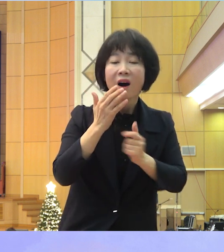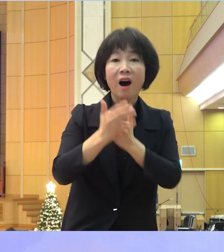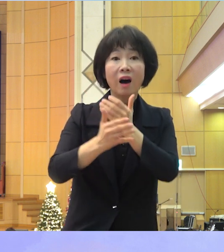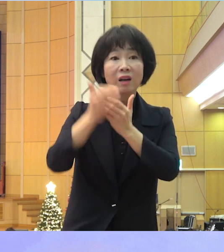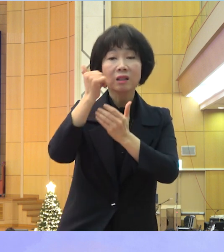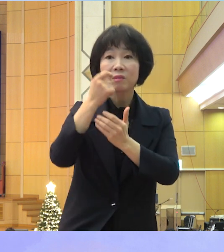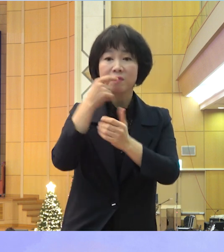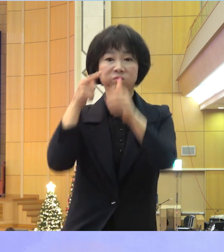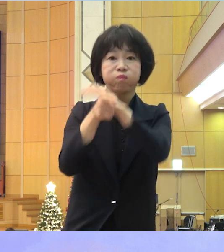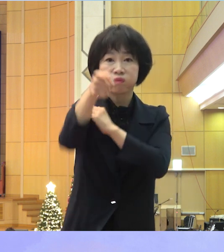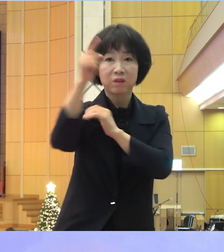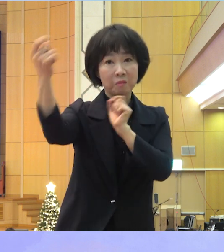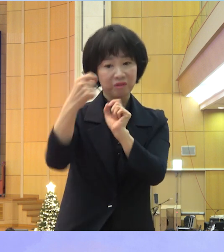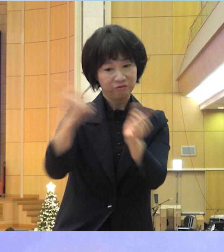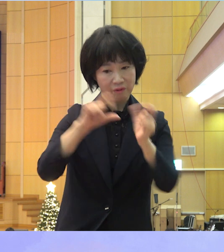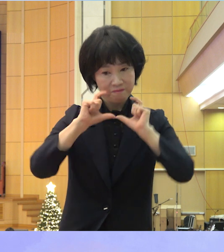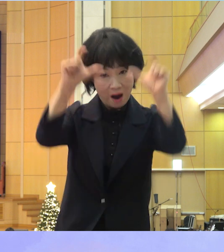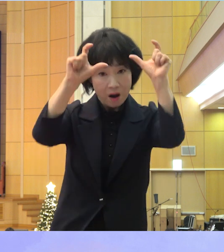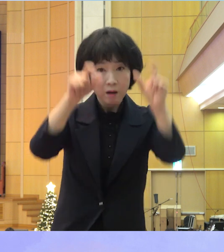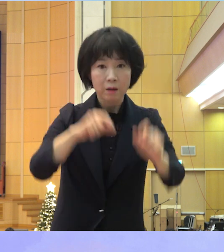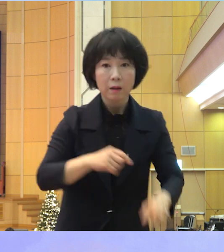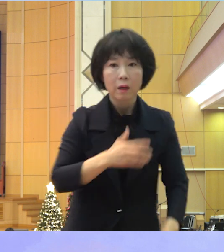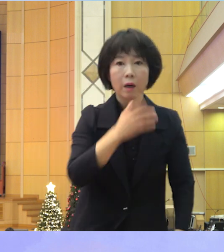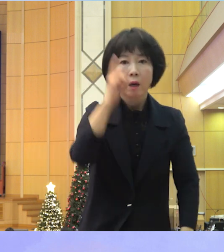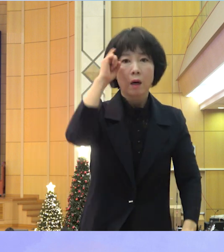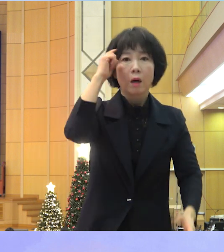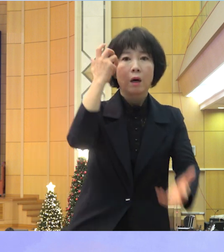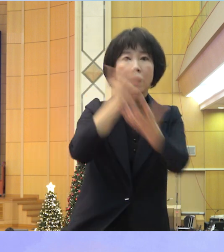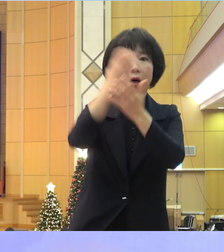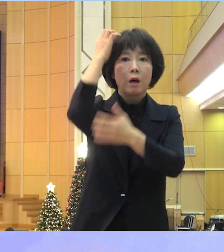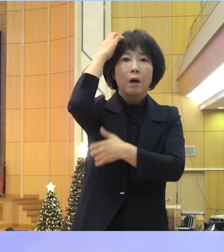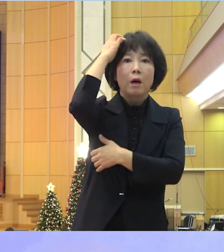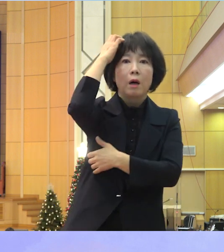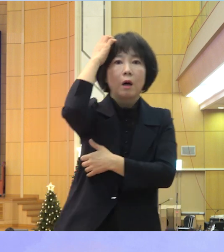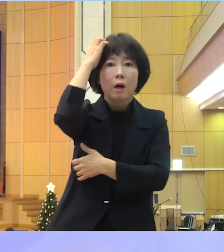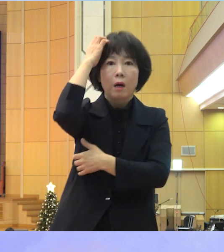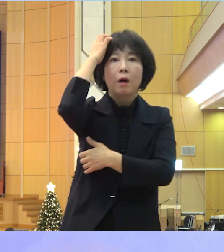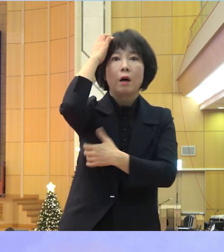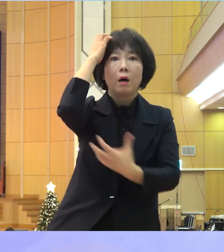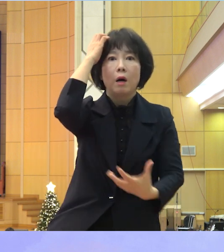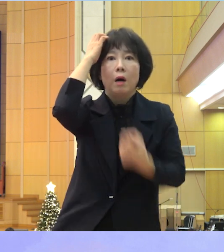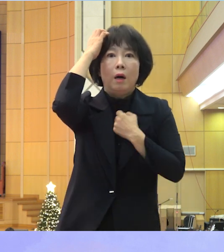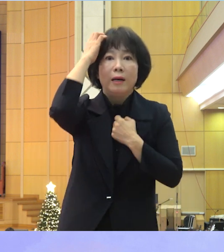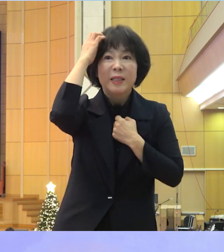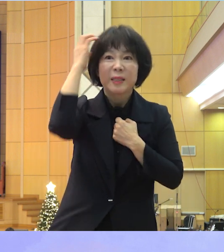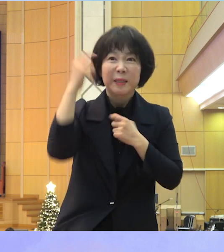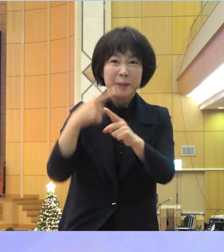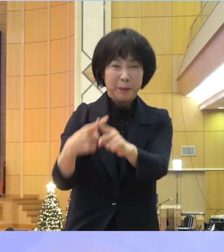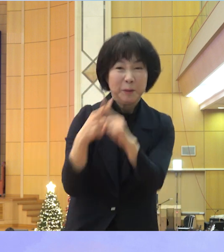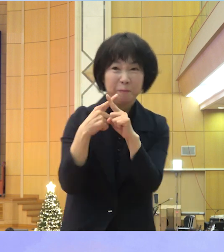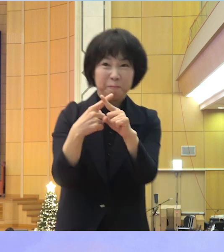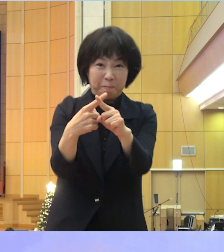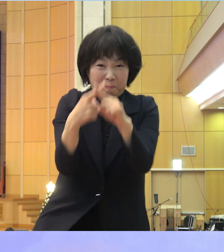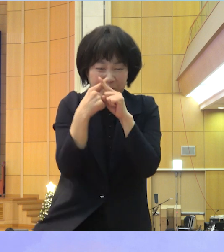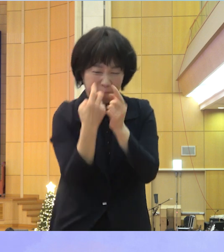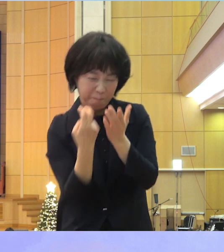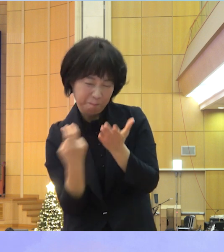하나님이 죽는다고 하면 죽는 거지요. 그러니까 히스기야 왕은 그 자리에서 벌떡